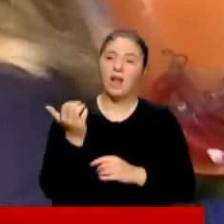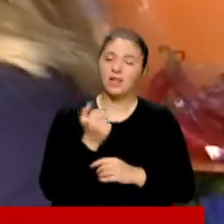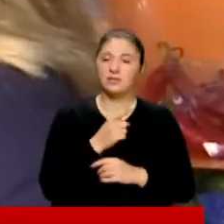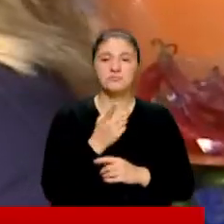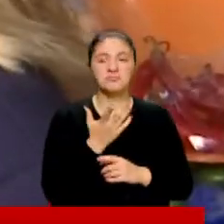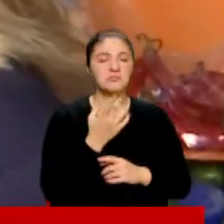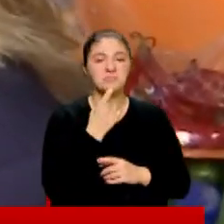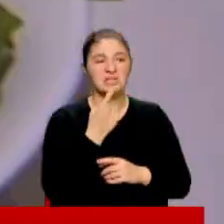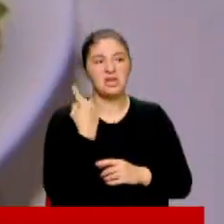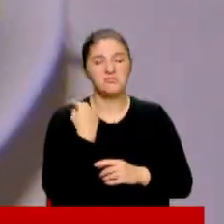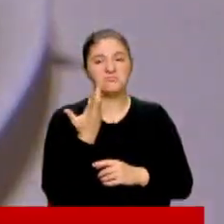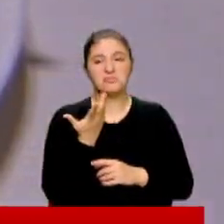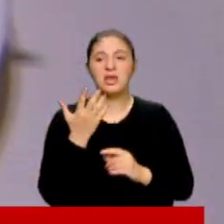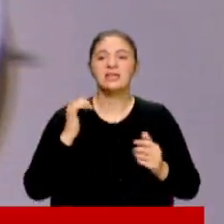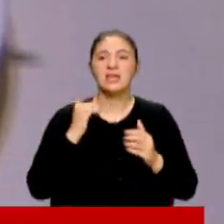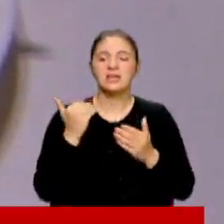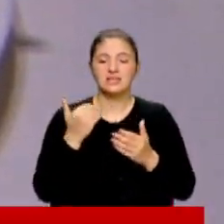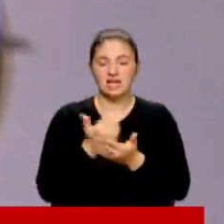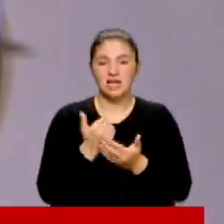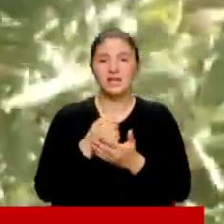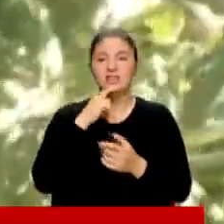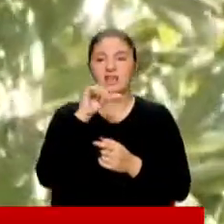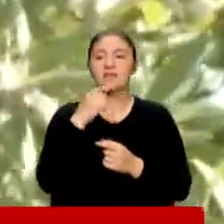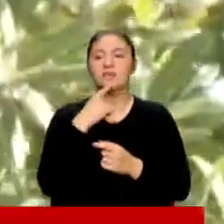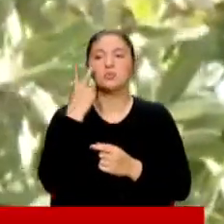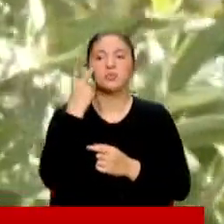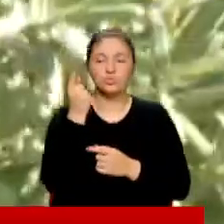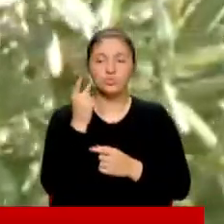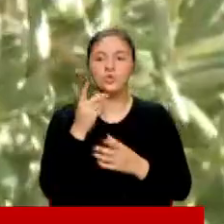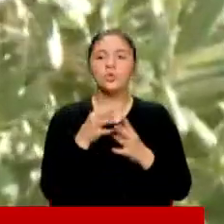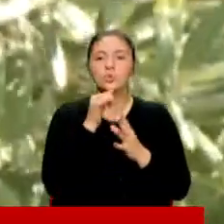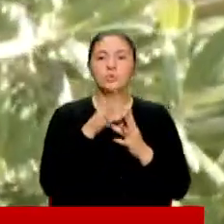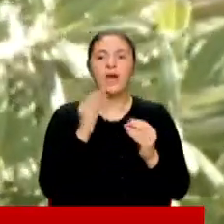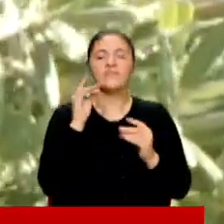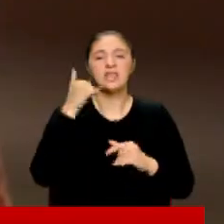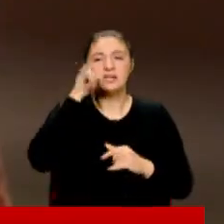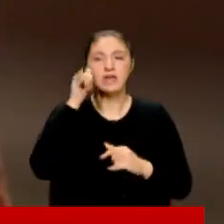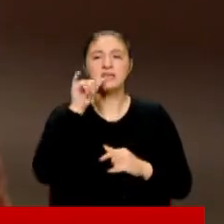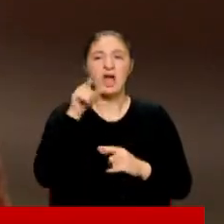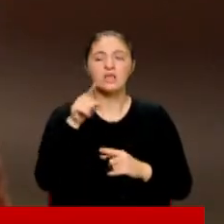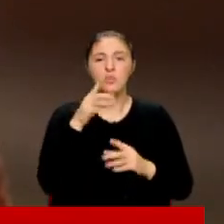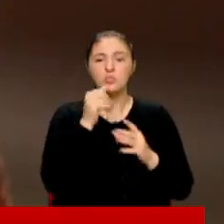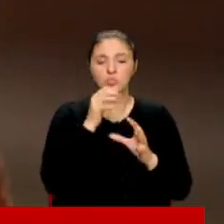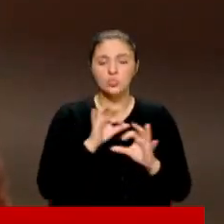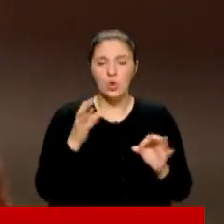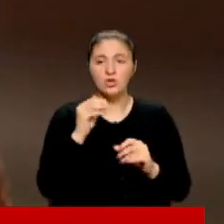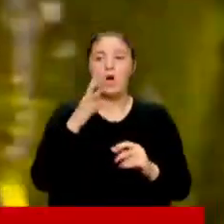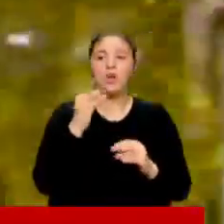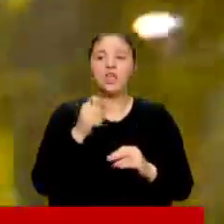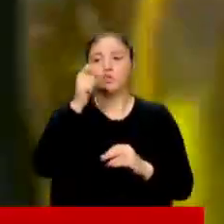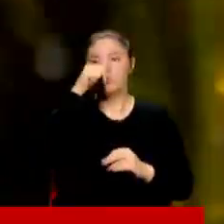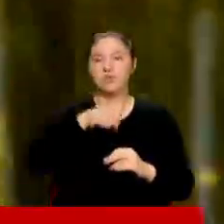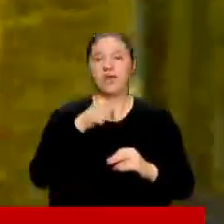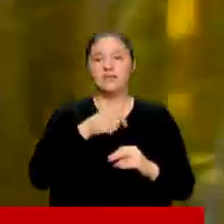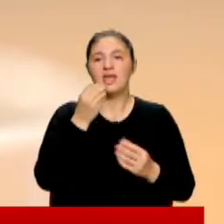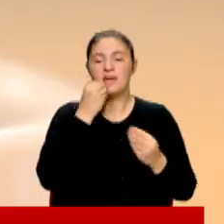aldın? Belki bir sene. Dar gelirli zeytinyağının tadını unuttu. Kuraklık en çok İspanya ve İtalya'yı vurdu. Olan Türkiye'deki